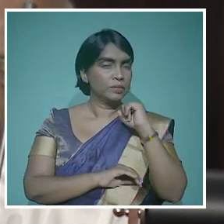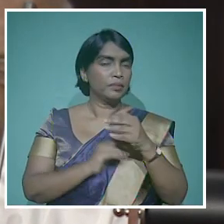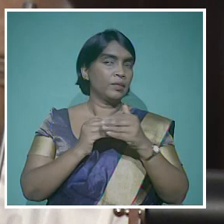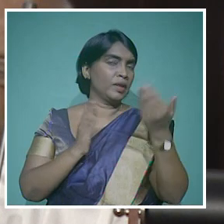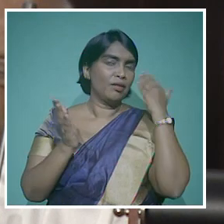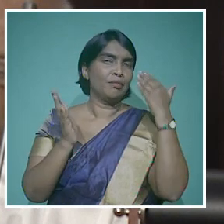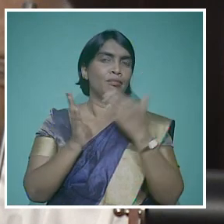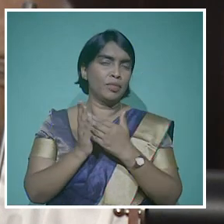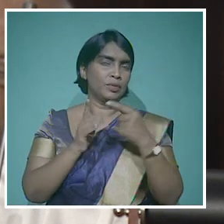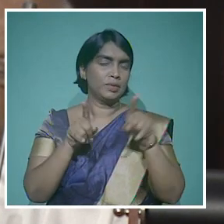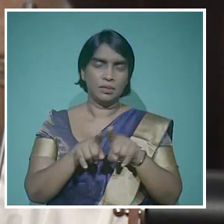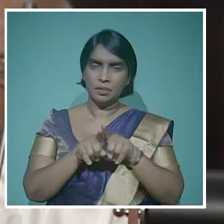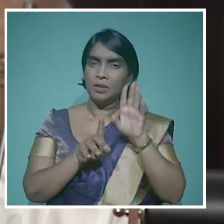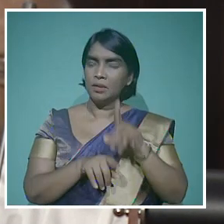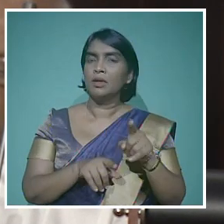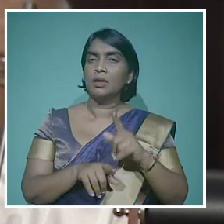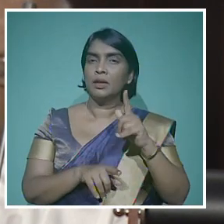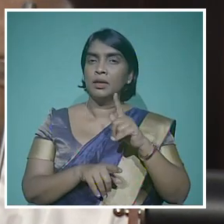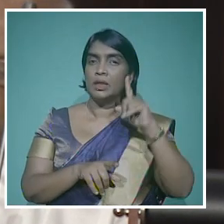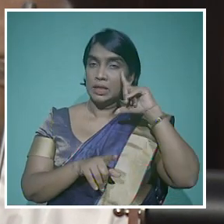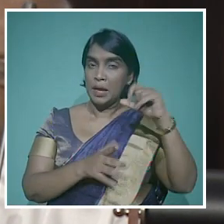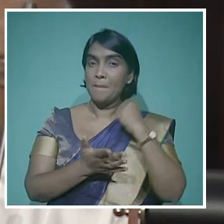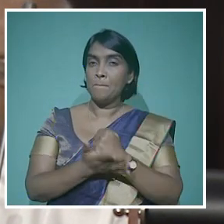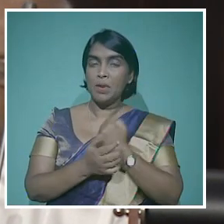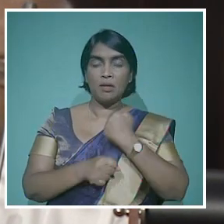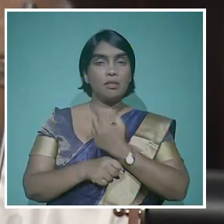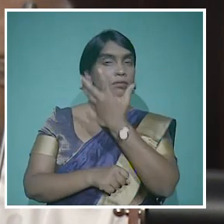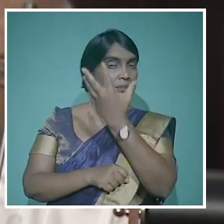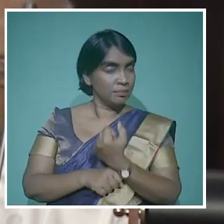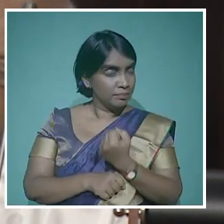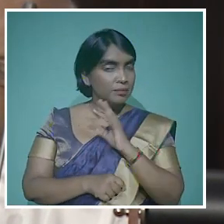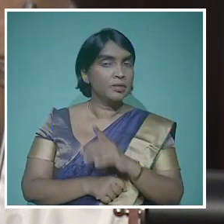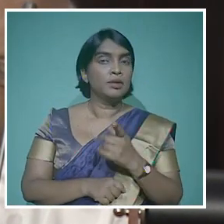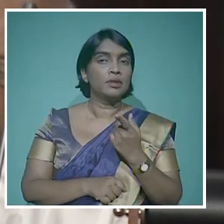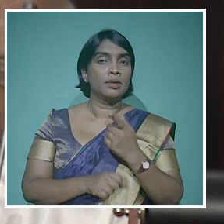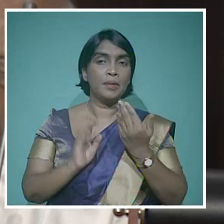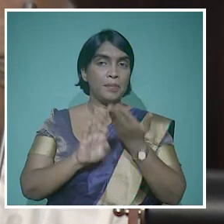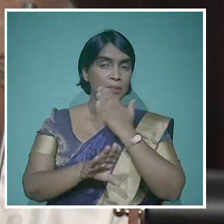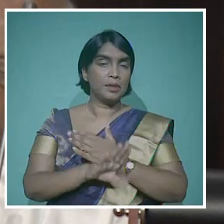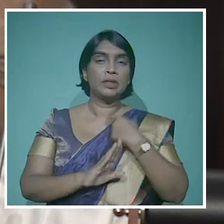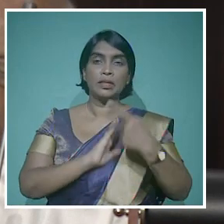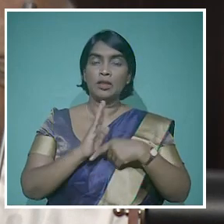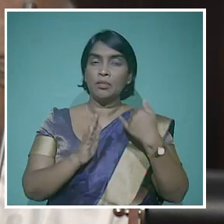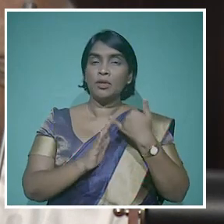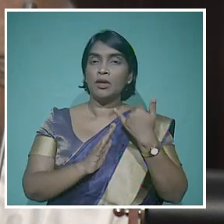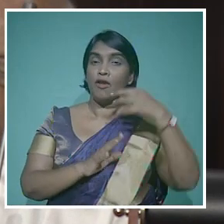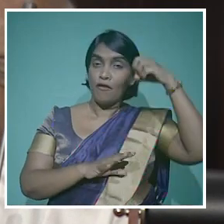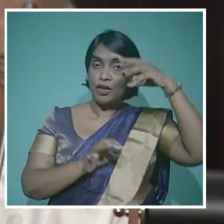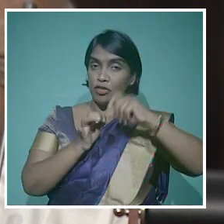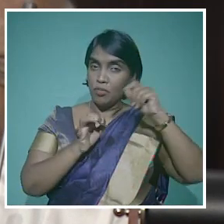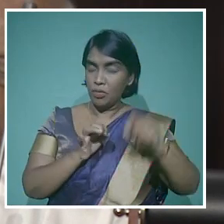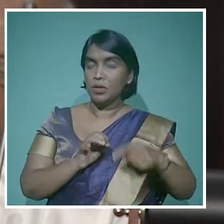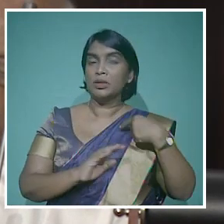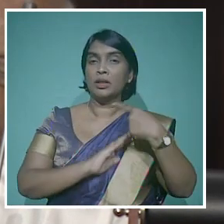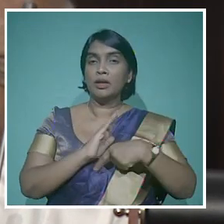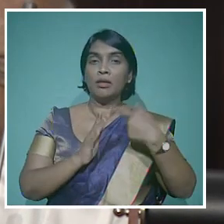අරග අධීරයක් ලෙස චීන එක්සිම් බැංකුවෙන් රජය ලබා ගන්නා ලද සහ මීට පෙර ශ්‍රී ලංකා විදුලි බල මණ්ඩලයේ ශ්‍රී